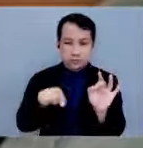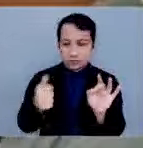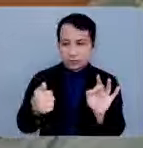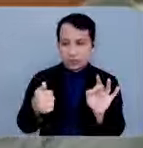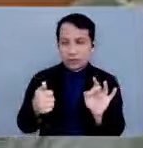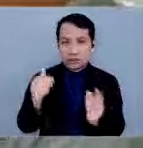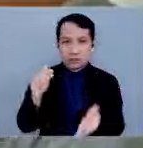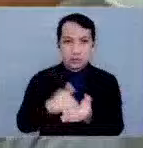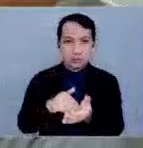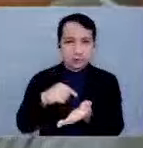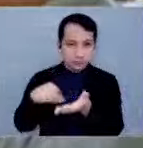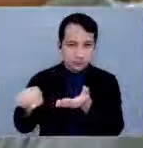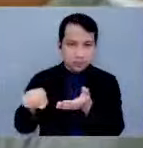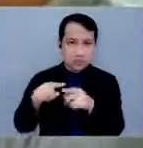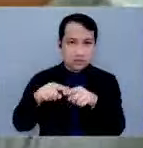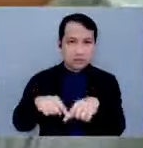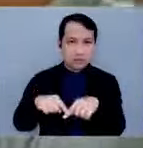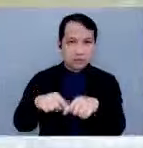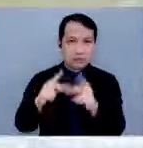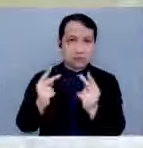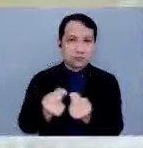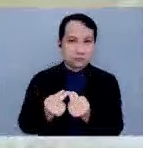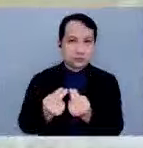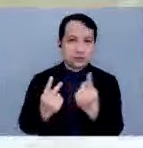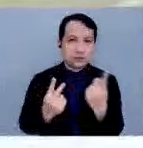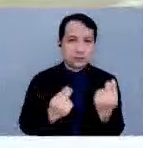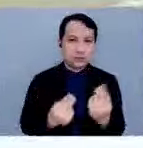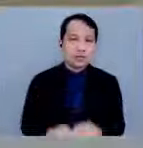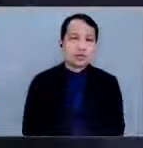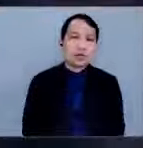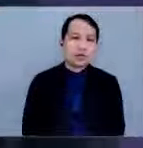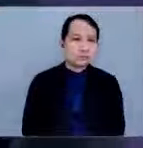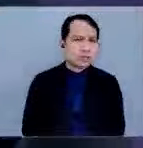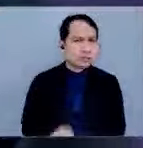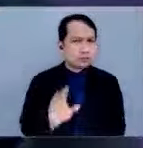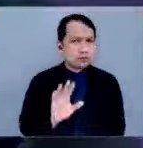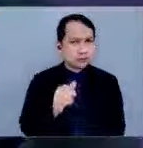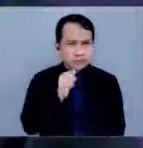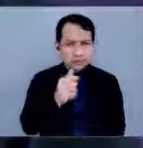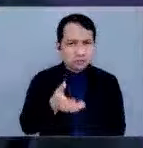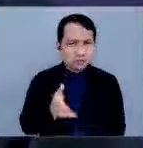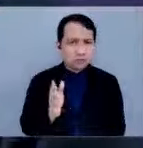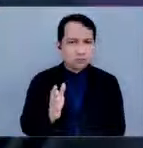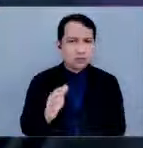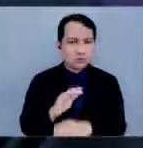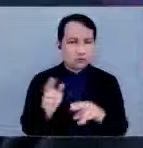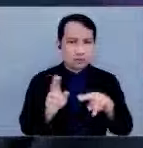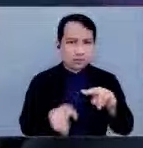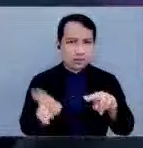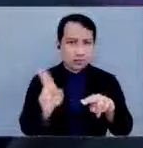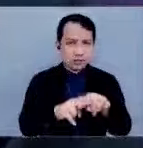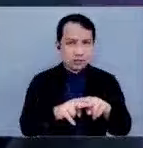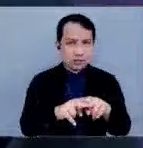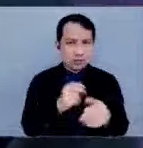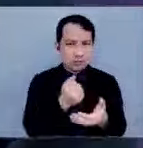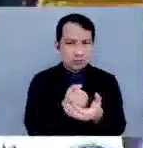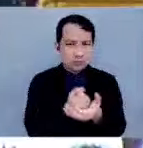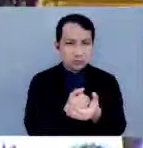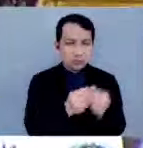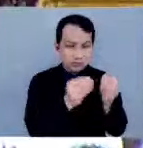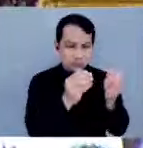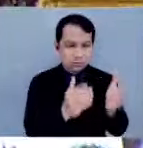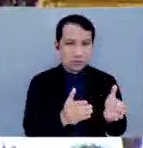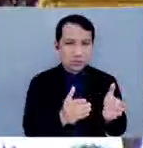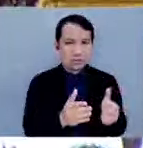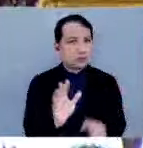kanila, depende sa posisyong ginampanan. Hindi po kami papayag na walang dagdag ang mga guro sa kanilang mga sahod.